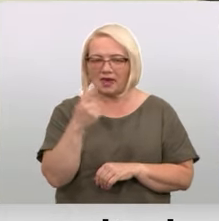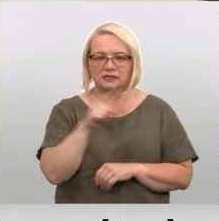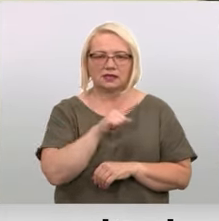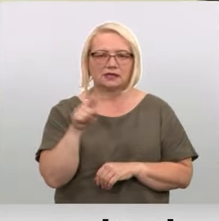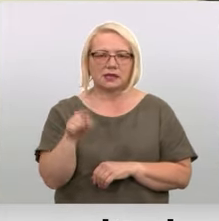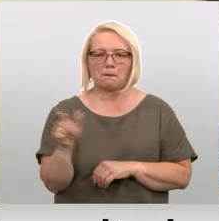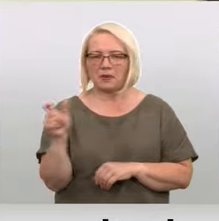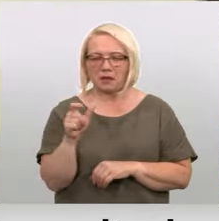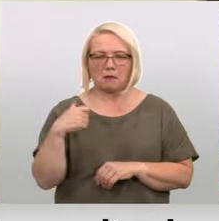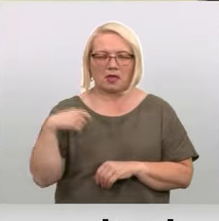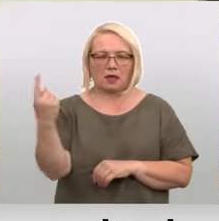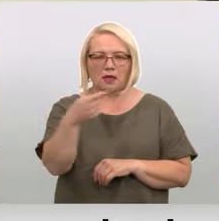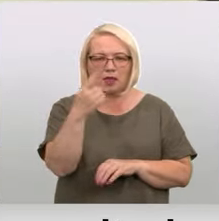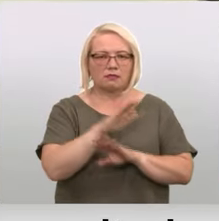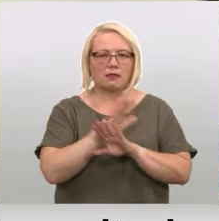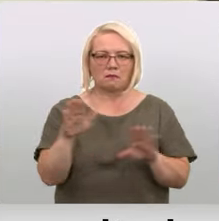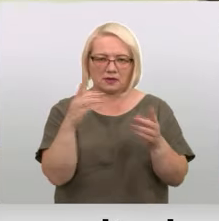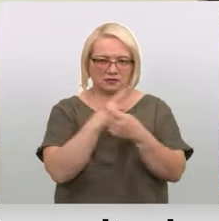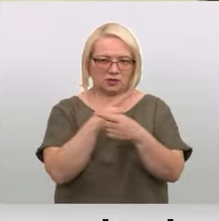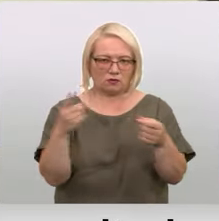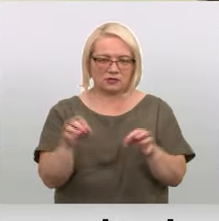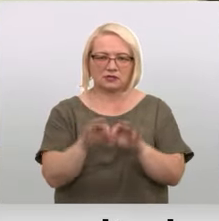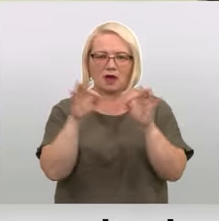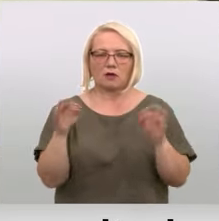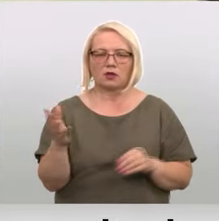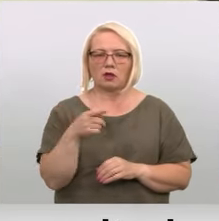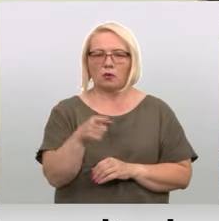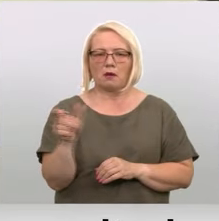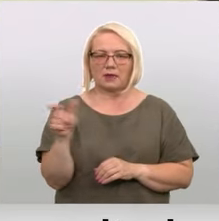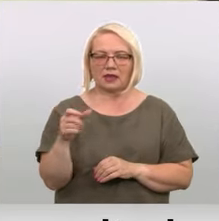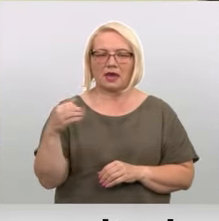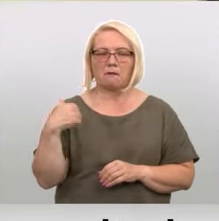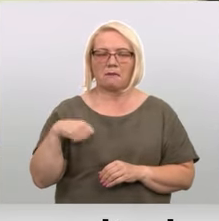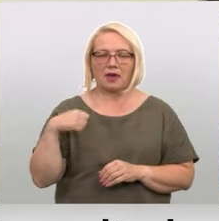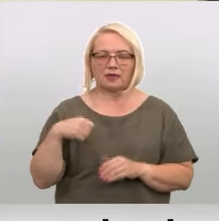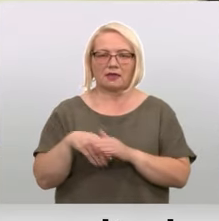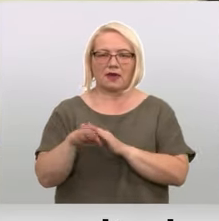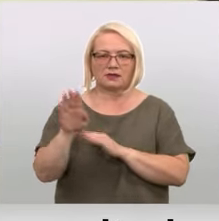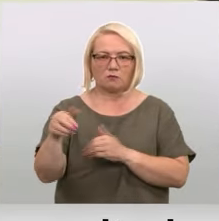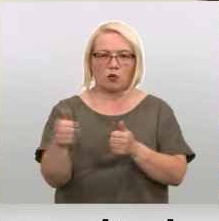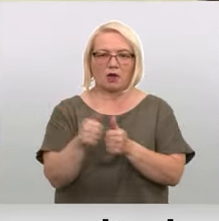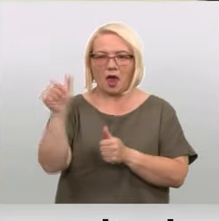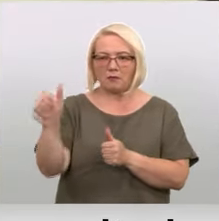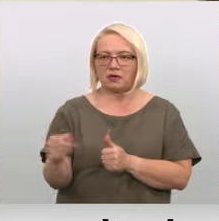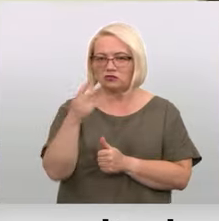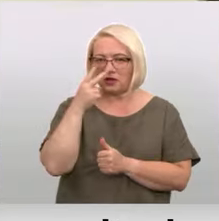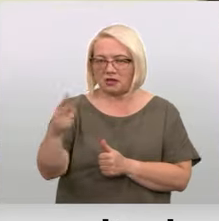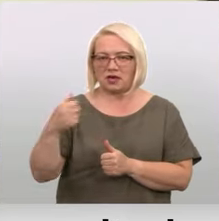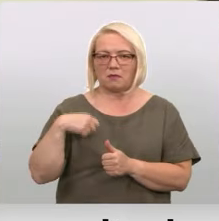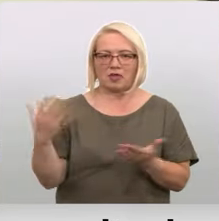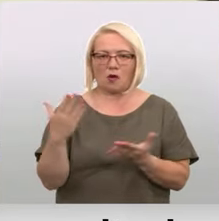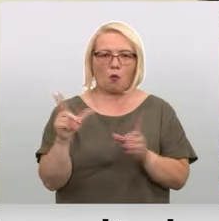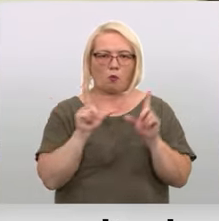te meitenītes klaiņošanu nebija ziņojis. Sākot ar to brīdi, kad viņi izgāja no mājas, varbūt kāds kaimiņš redzēja, ka meitenīte kaut kur